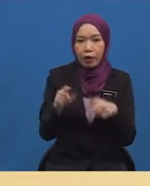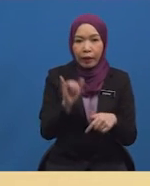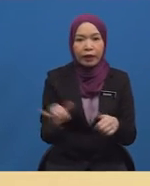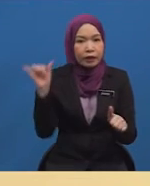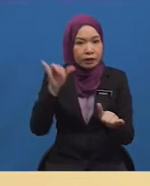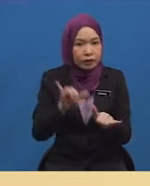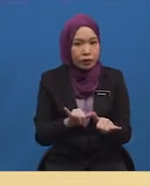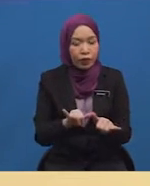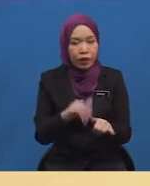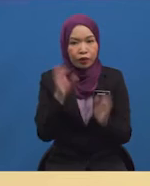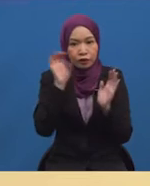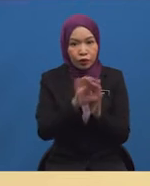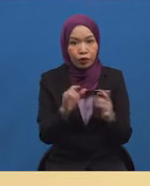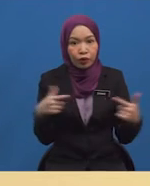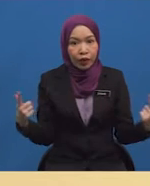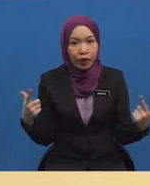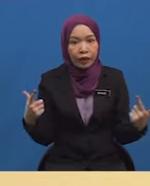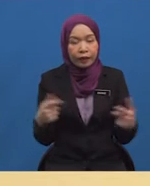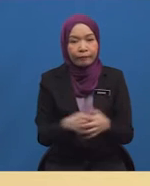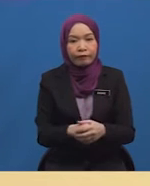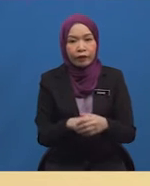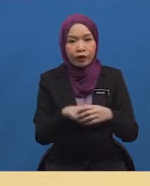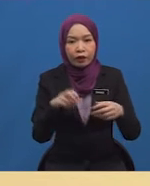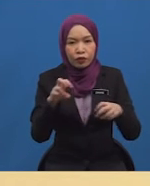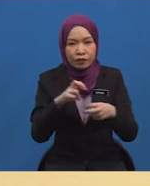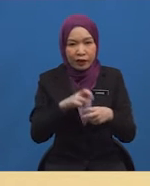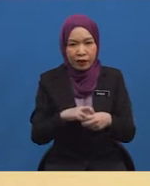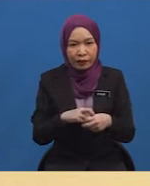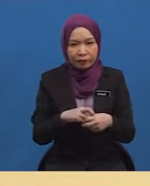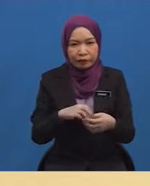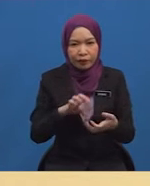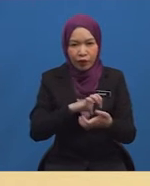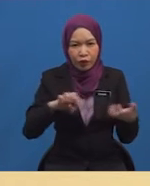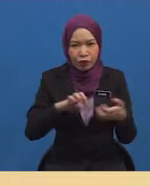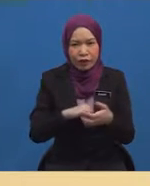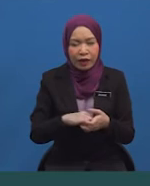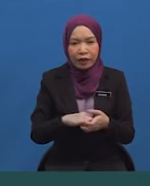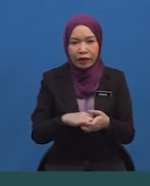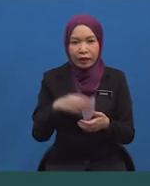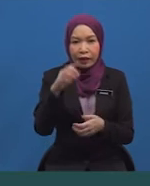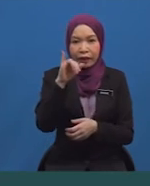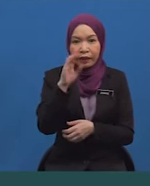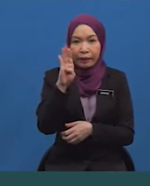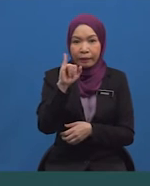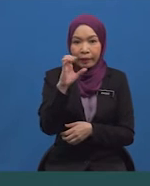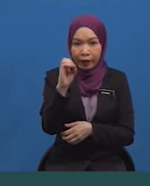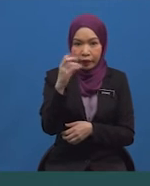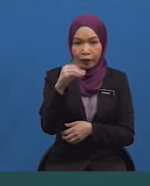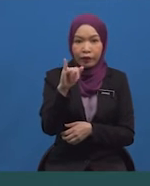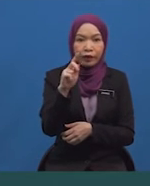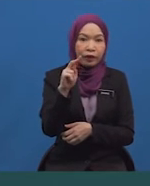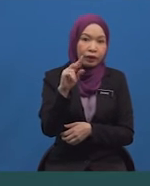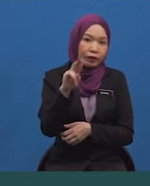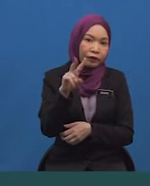seperti kemusnahan biodiversiti, pulau haba dan hujan asid. Nampaknya murid-murid